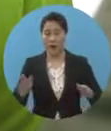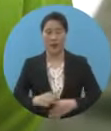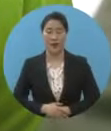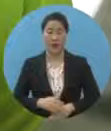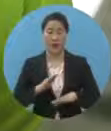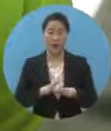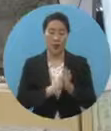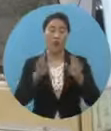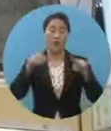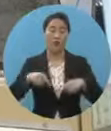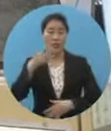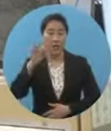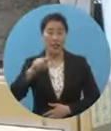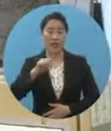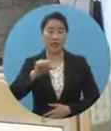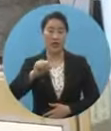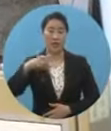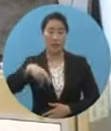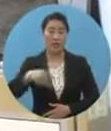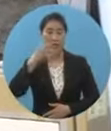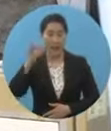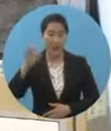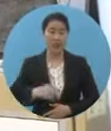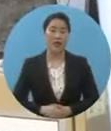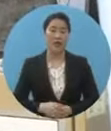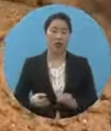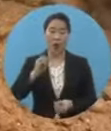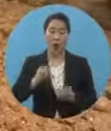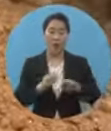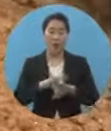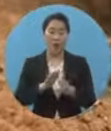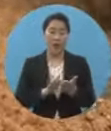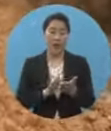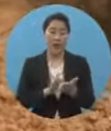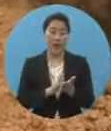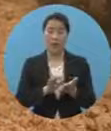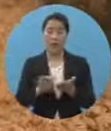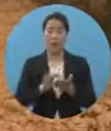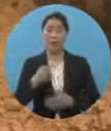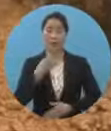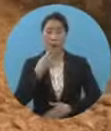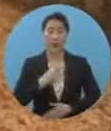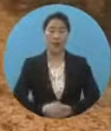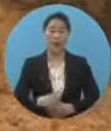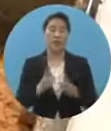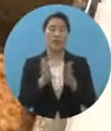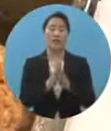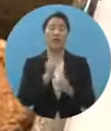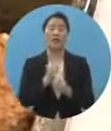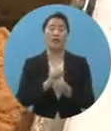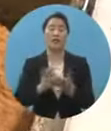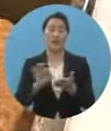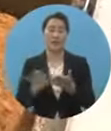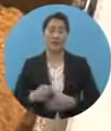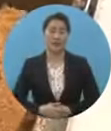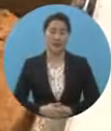무농약인증 gap 인증을 받은 이 농장은 화학 비료를 쓰지 않고 등의 중 예방 약과 걸음 등을 손수 만들었습니다